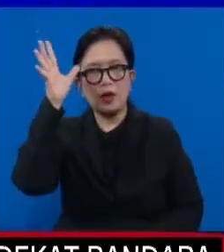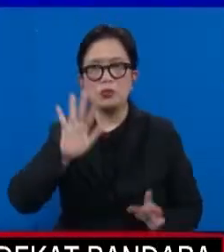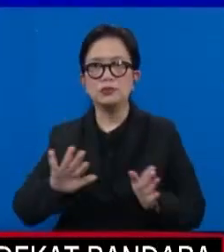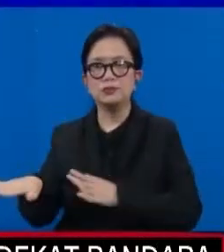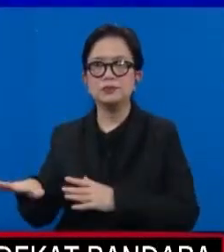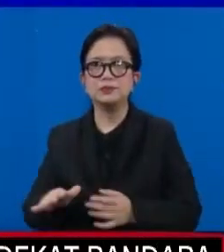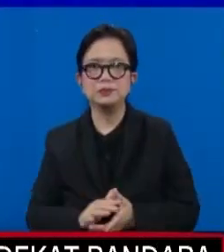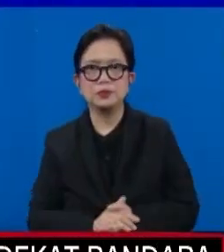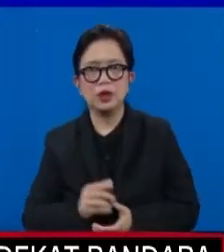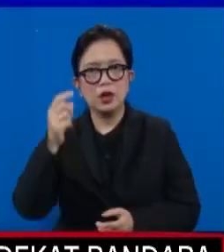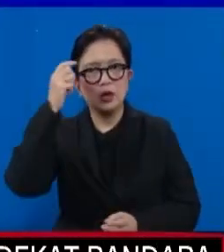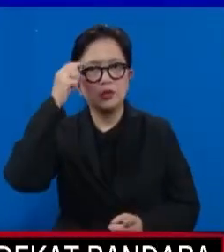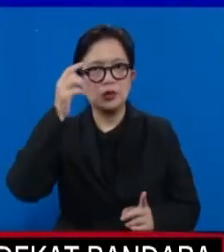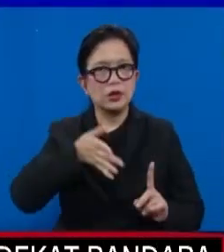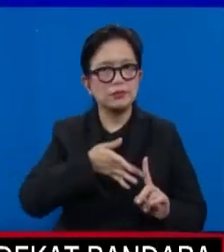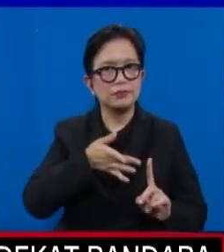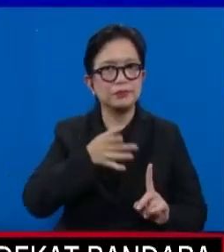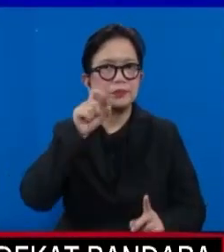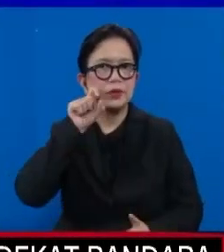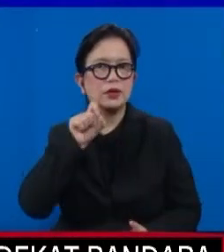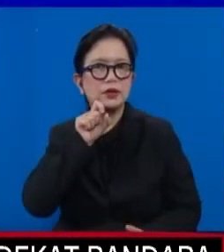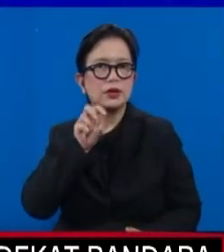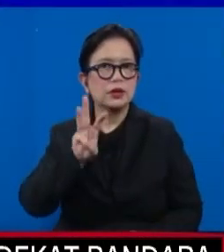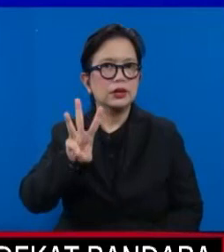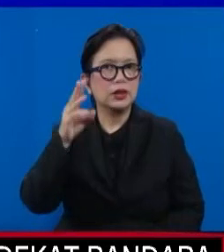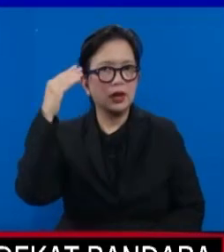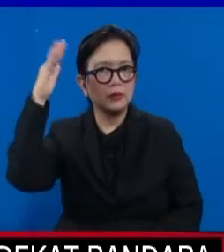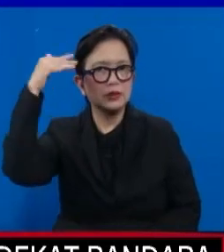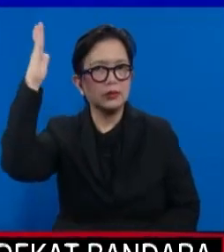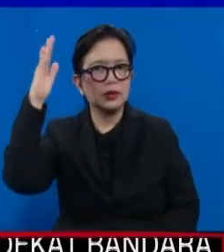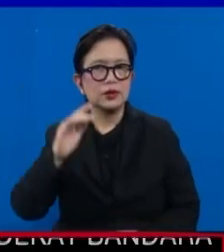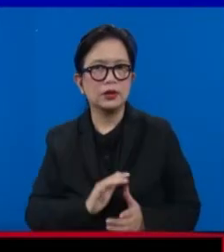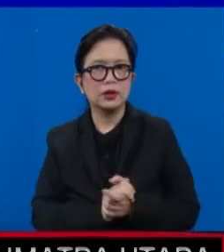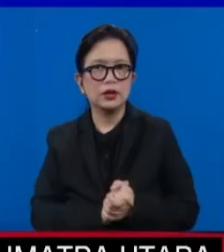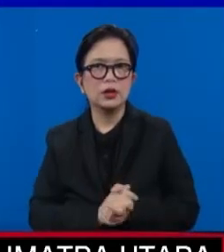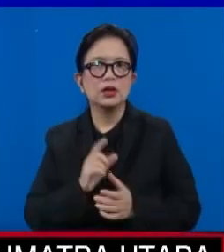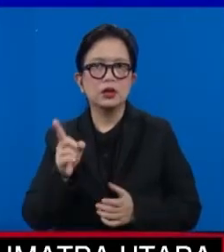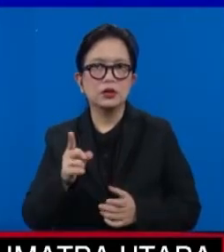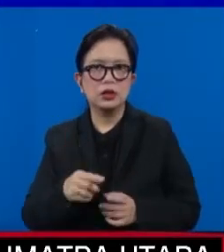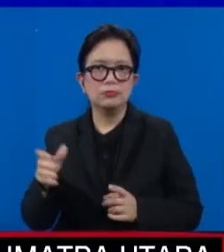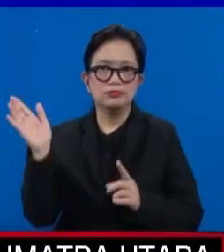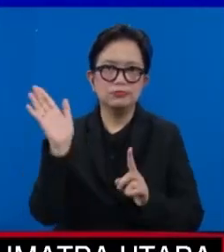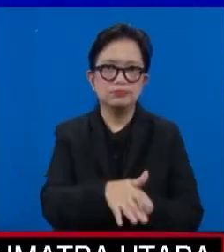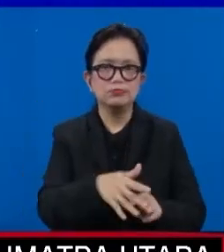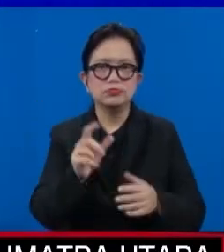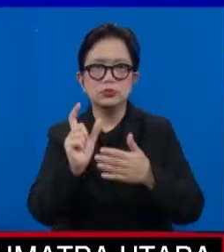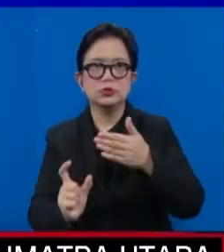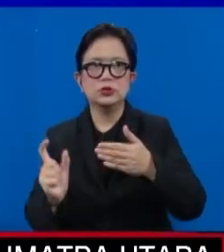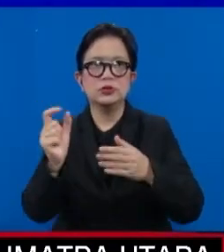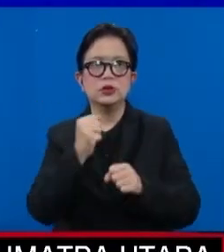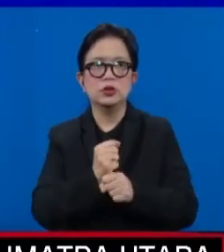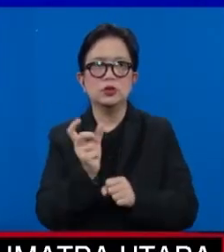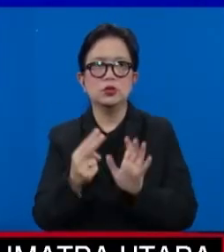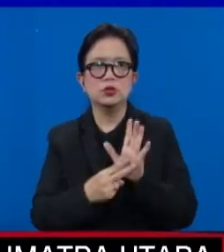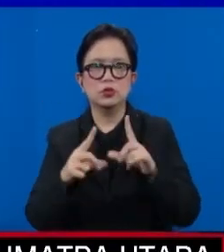Kasus dugaan pelecehan terhadap 3 mahasiswi yang berujung pada 2 mahasiswa pelaku dipersekusi di lingkungan kampus Gunadarma Kota Depok berujung